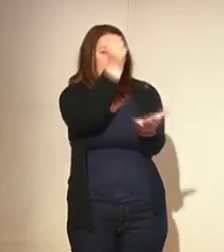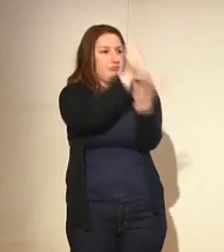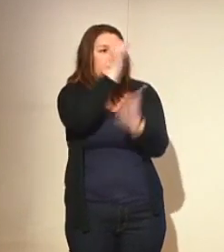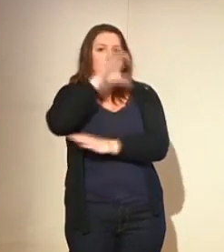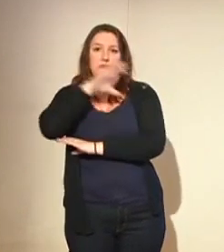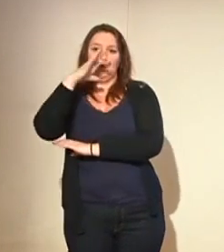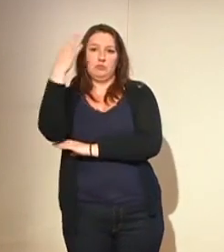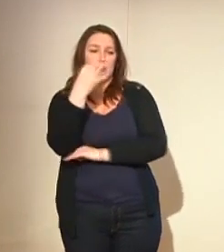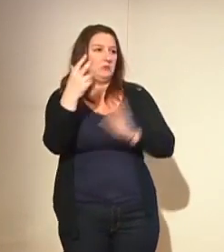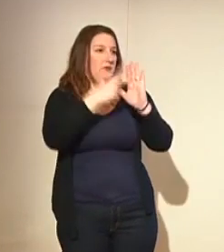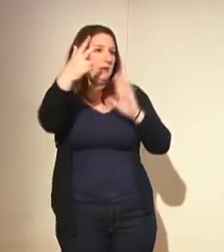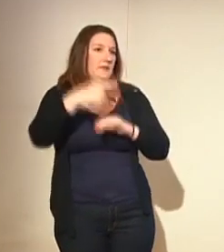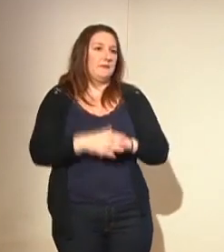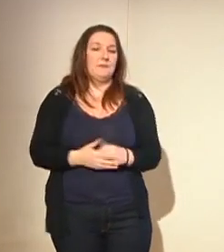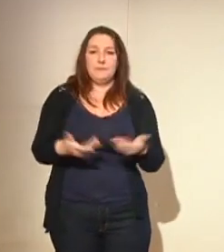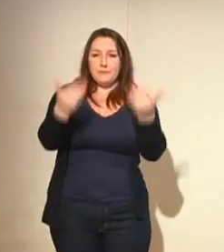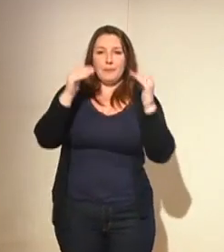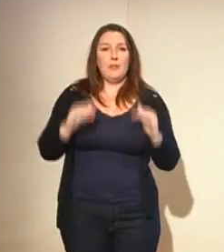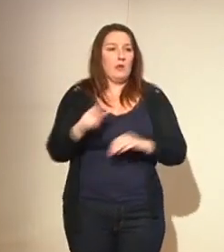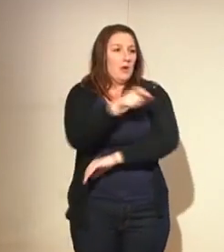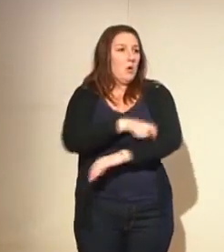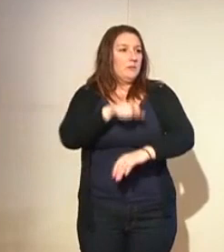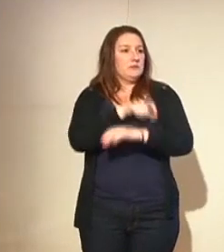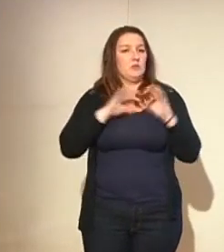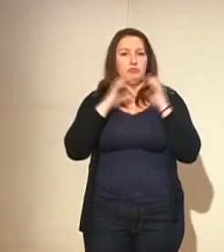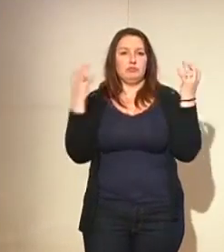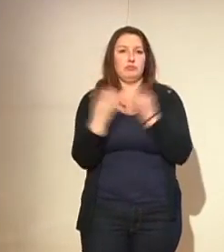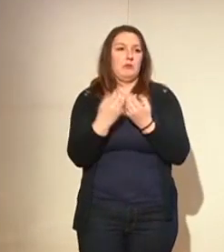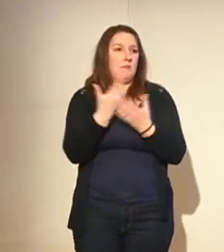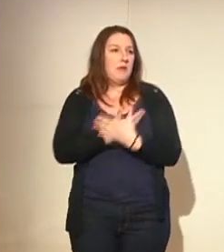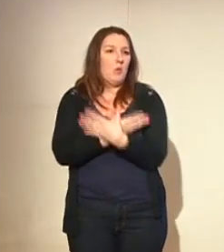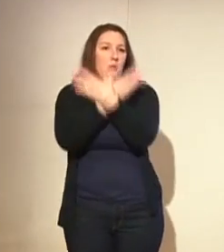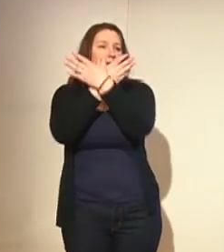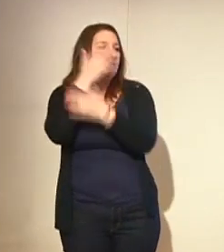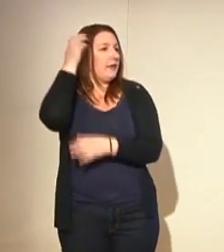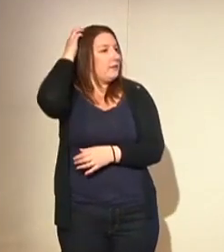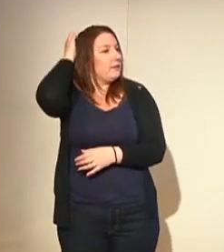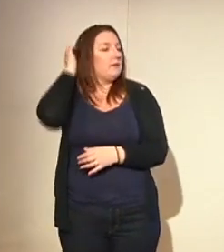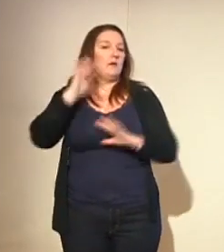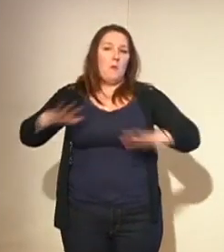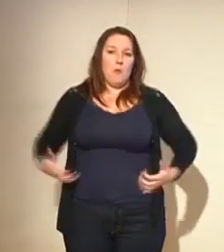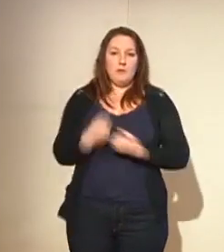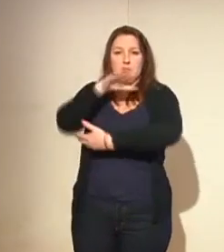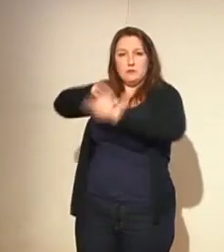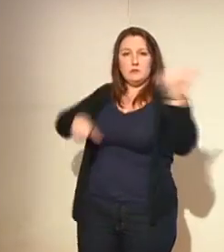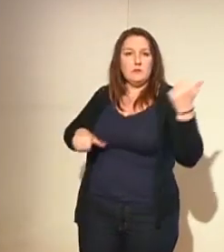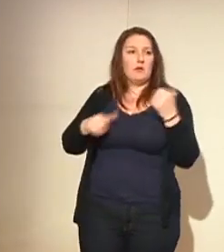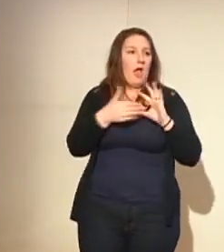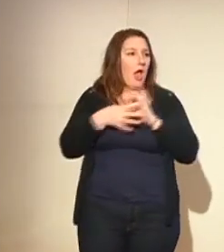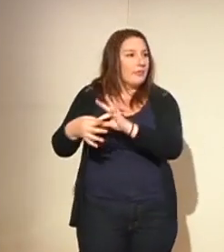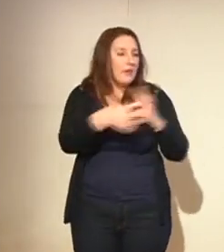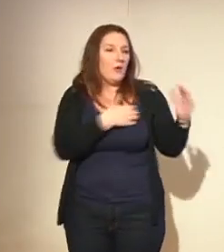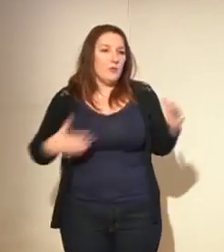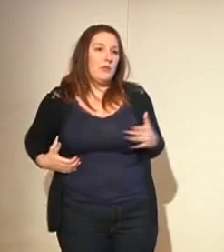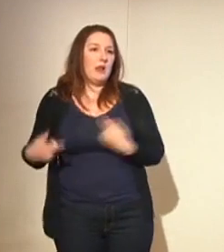à l'unanimité enfin la commission métropolitaine avec les transferts de compétences la question intercommunale